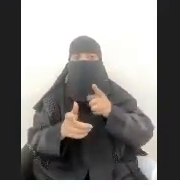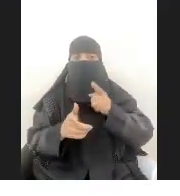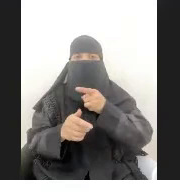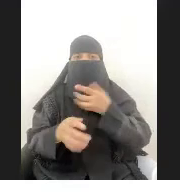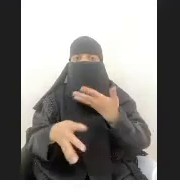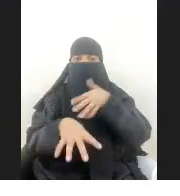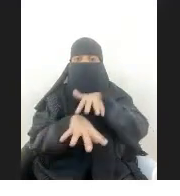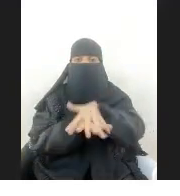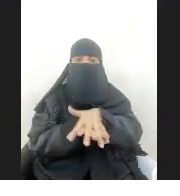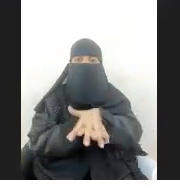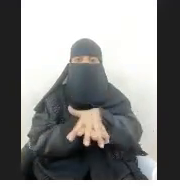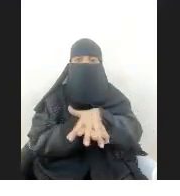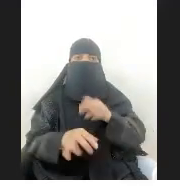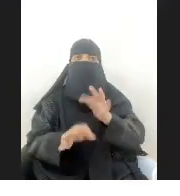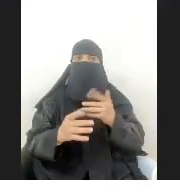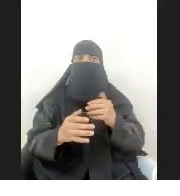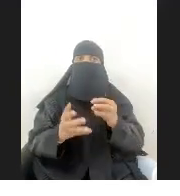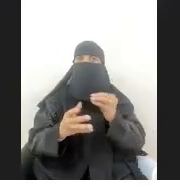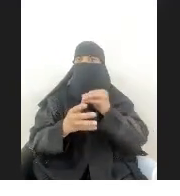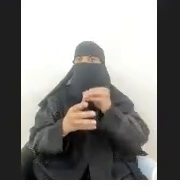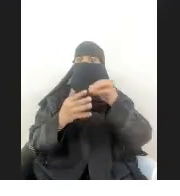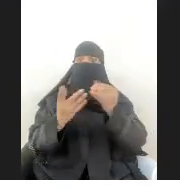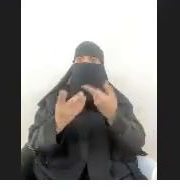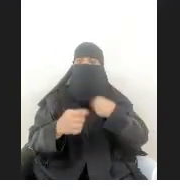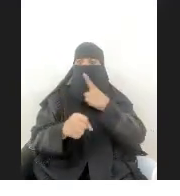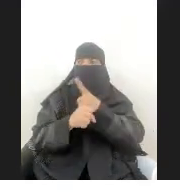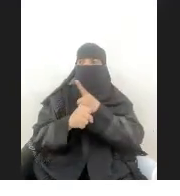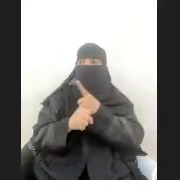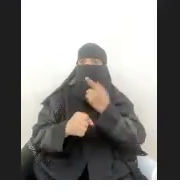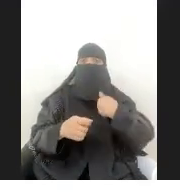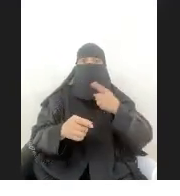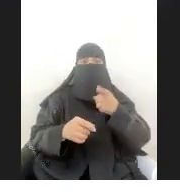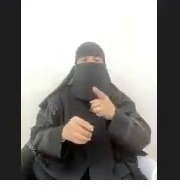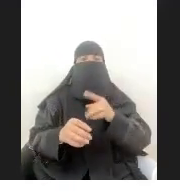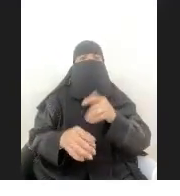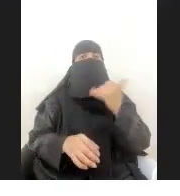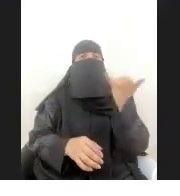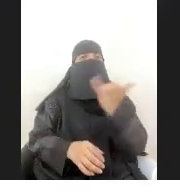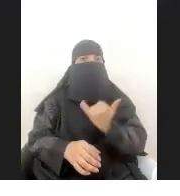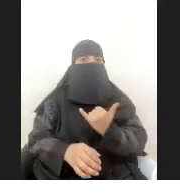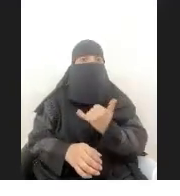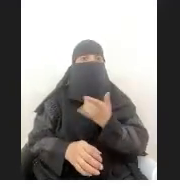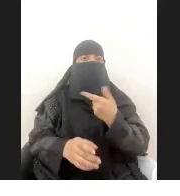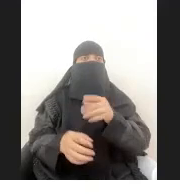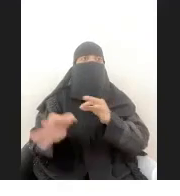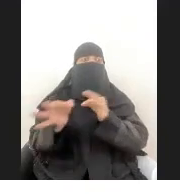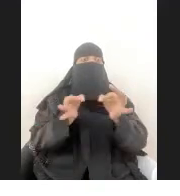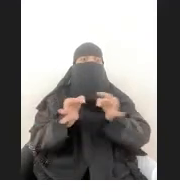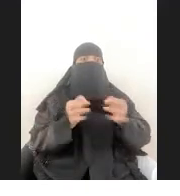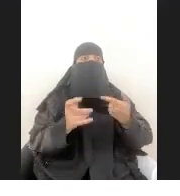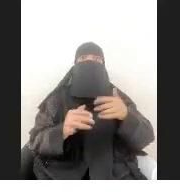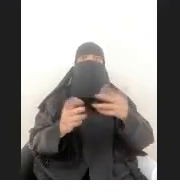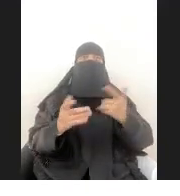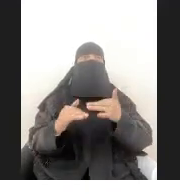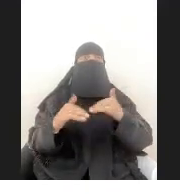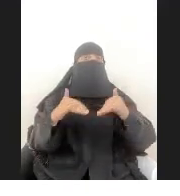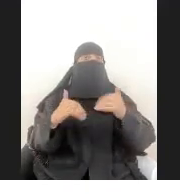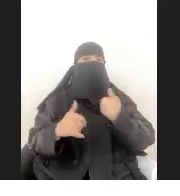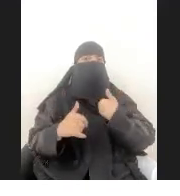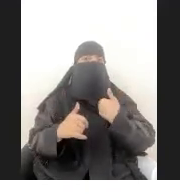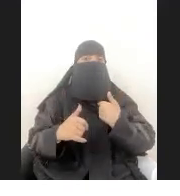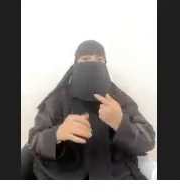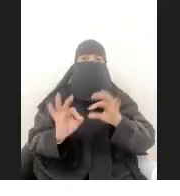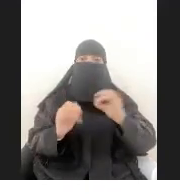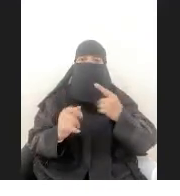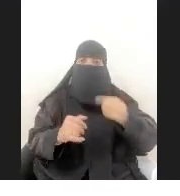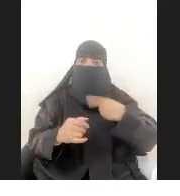أنا كمعلم؟ هذه من الأشياء اللي لازم أن إحنا نحددها. إيش هيكون دوري؟ هل هيكون أنا دوري هنا